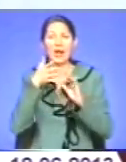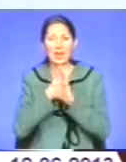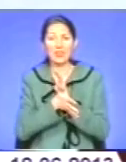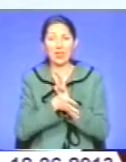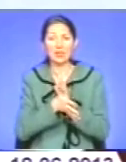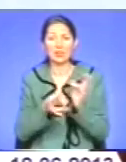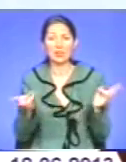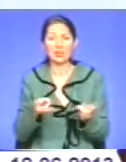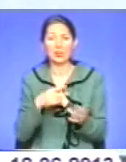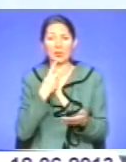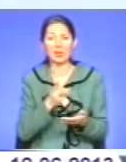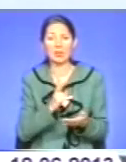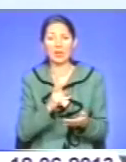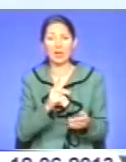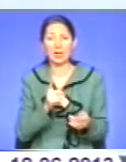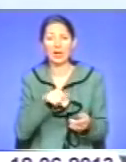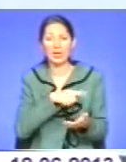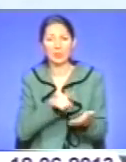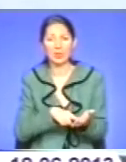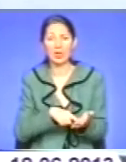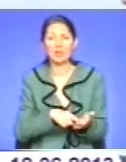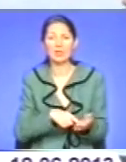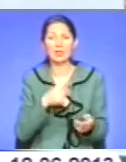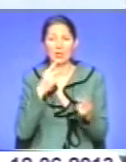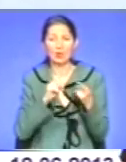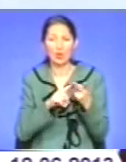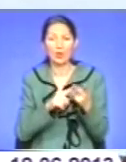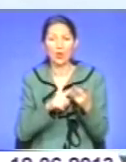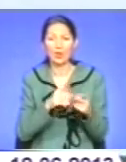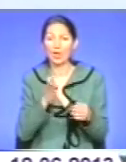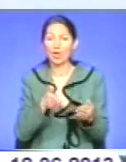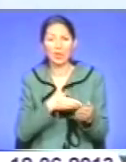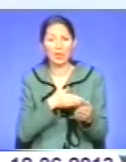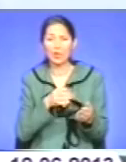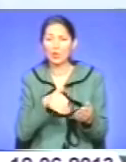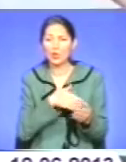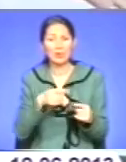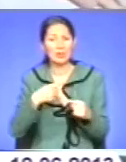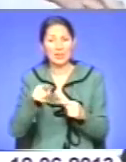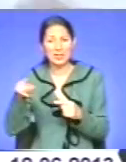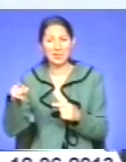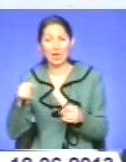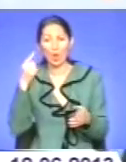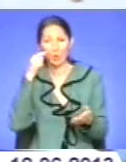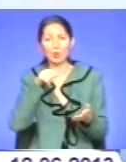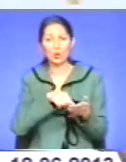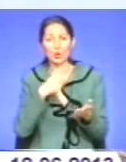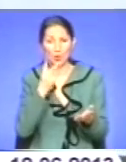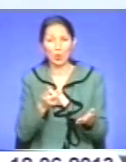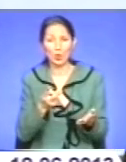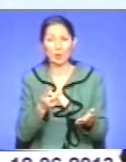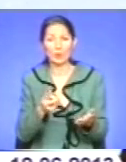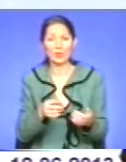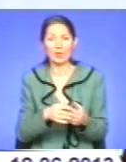якесь питання, бодай з двох зовсім відмінних оптик. З цієї точки зору і майже діаметрально